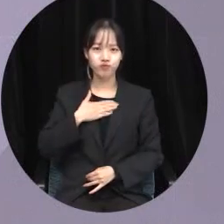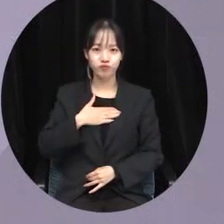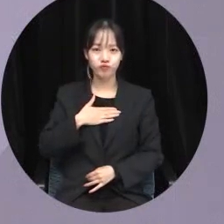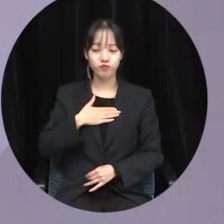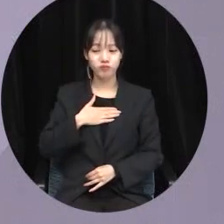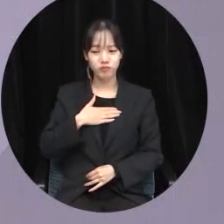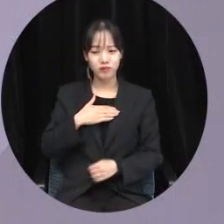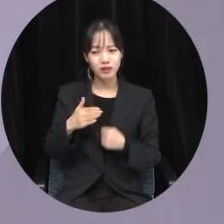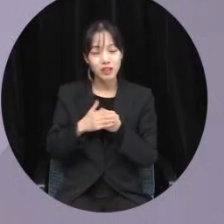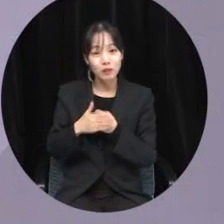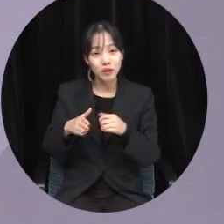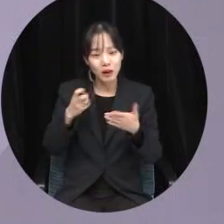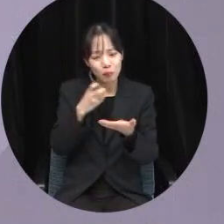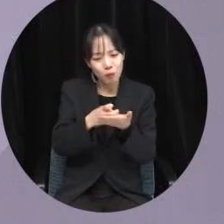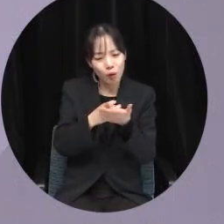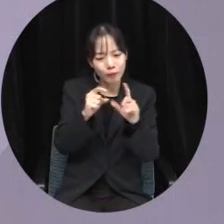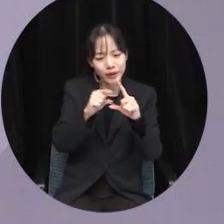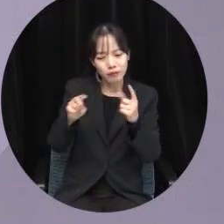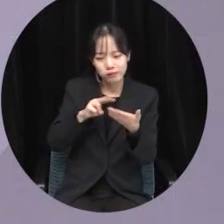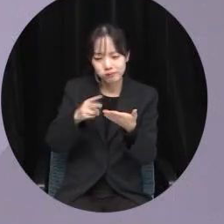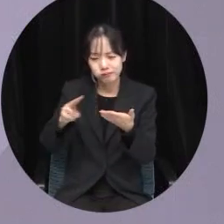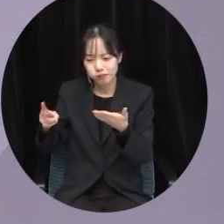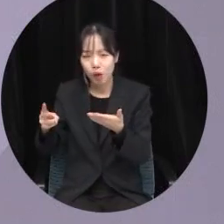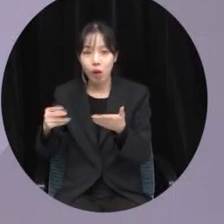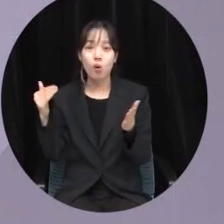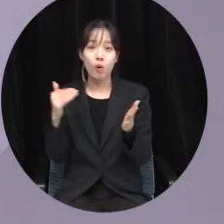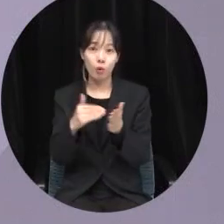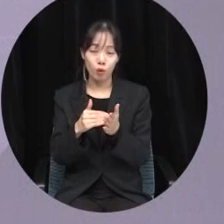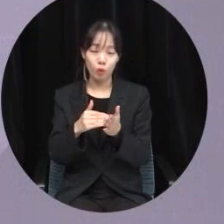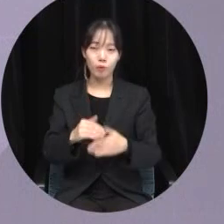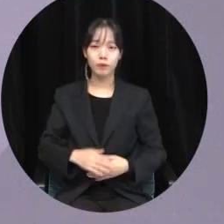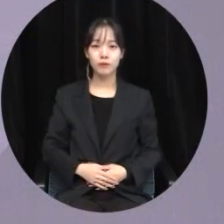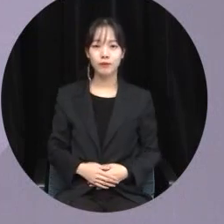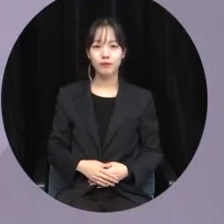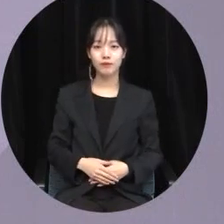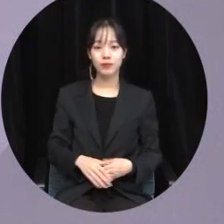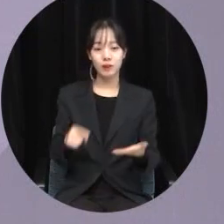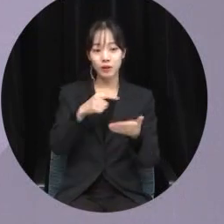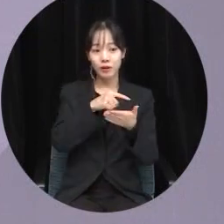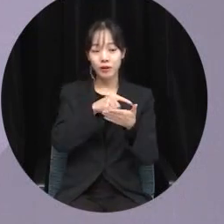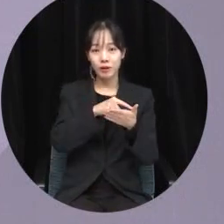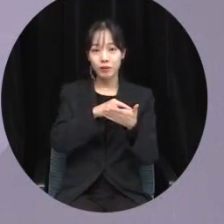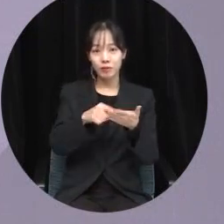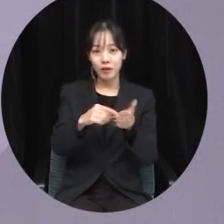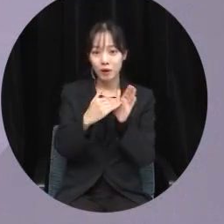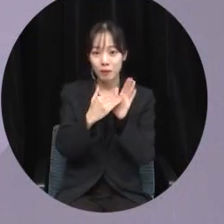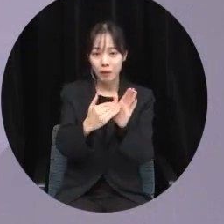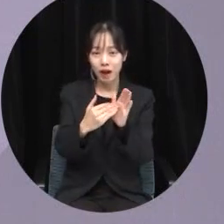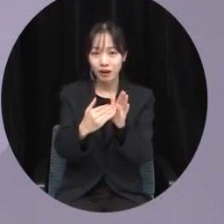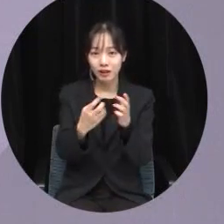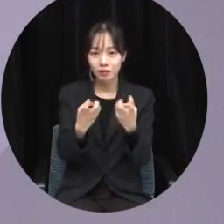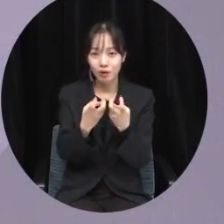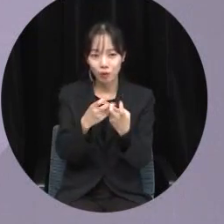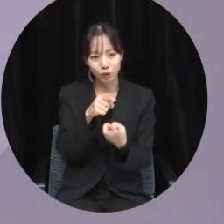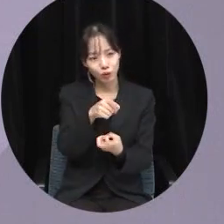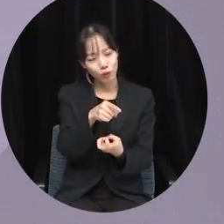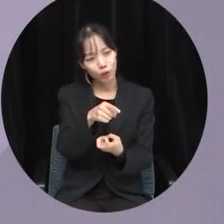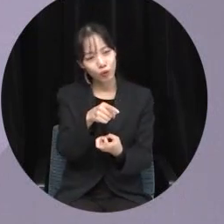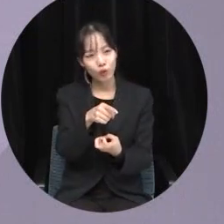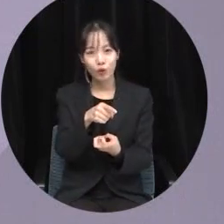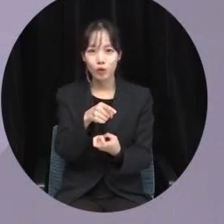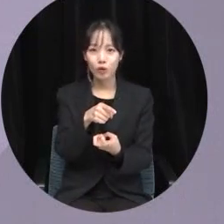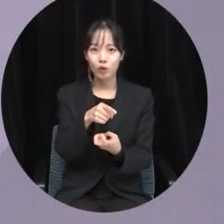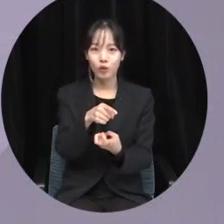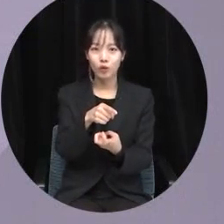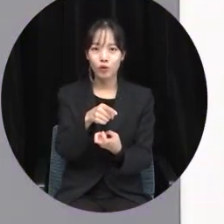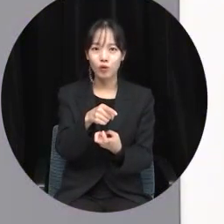많이 보완되고 있습니다. 그런데 피해를 극복하기 위한 지금 대책이 제대로 되고 있는